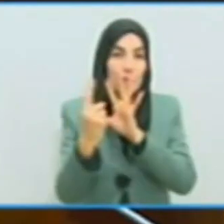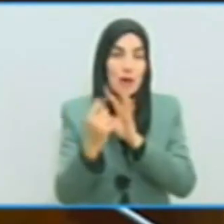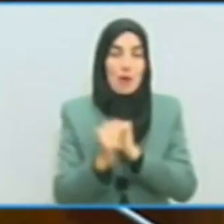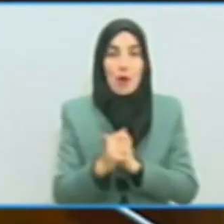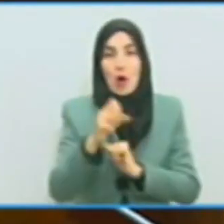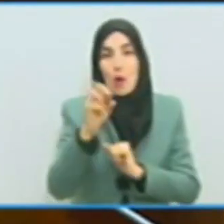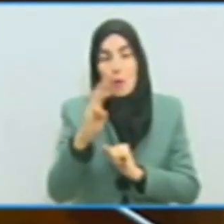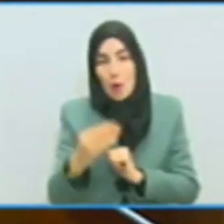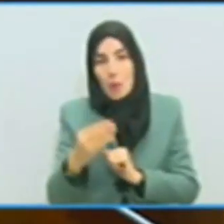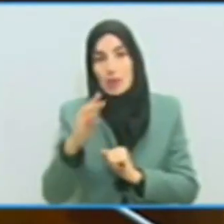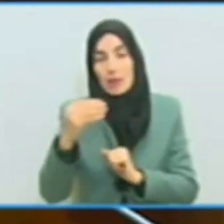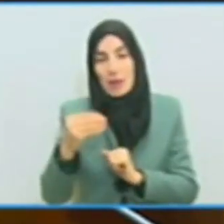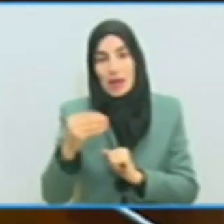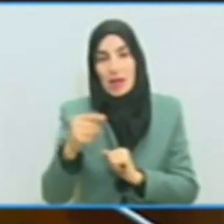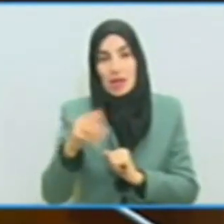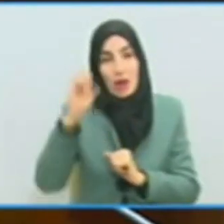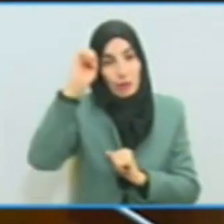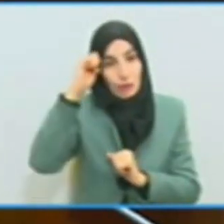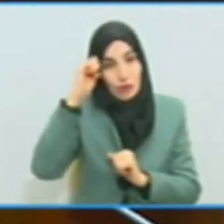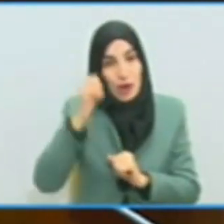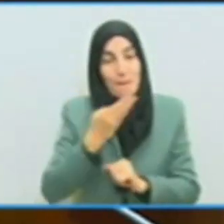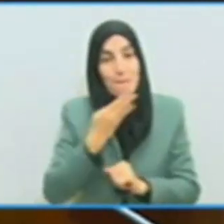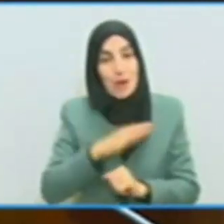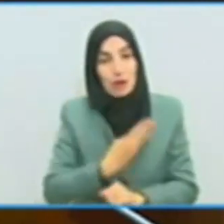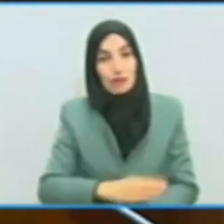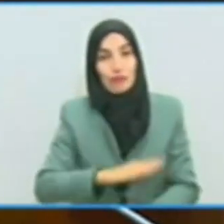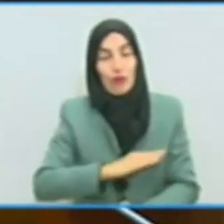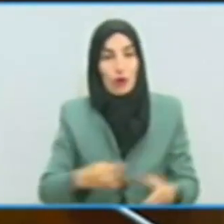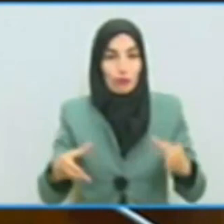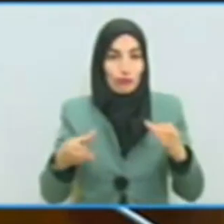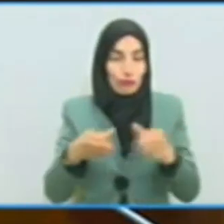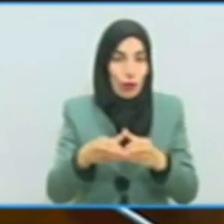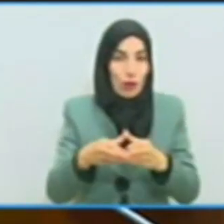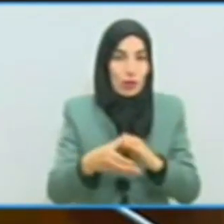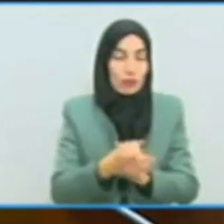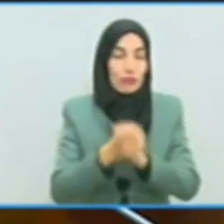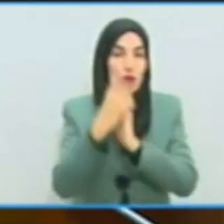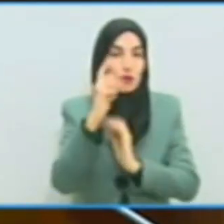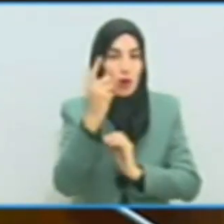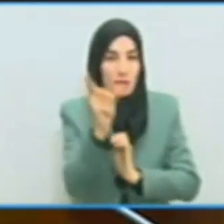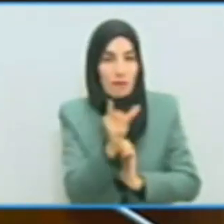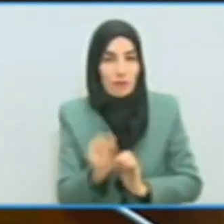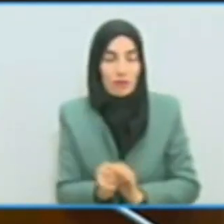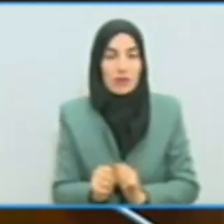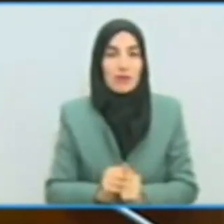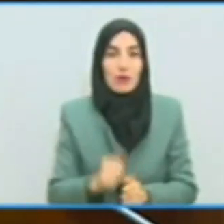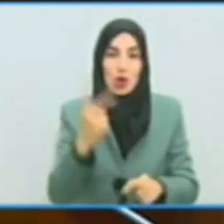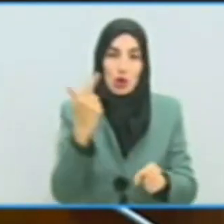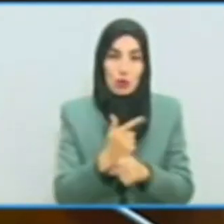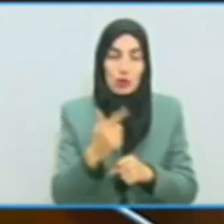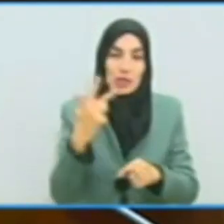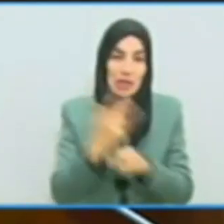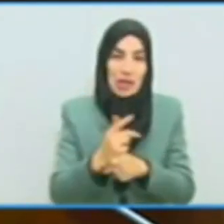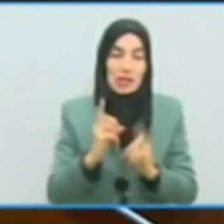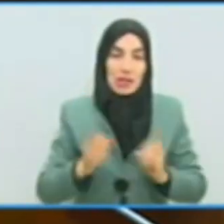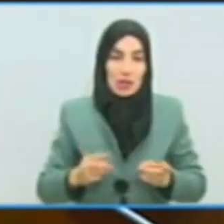الكريم المغيلي الحوكمة واستقرار المجتمعات الإفريقية ووحدتها، الذي نظم بالجزائر في 12 و13